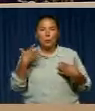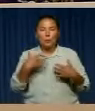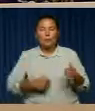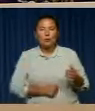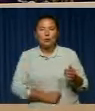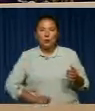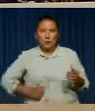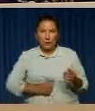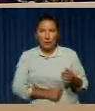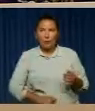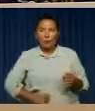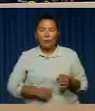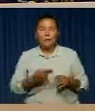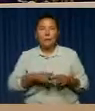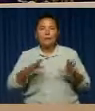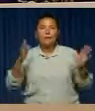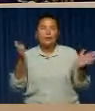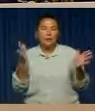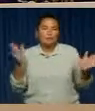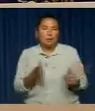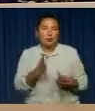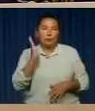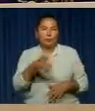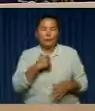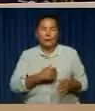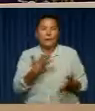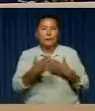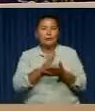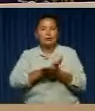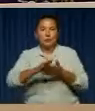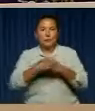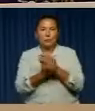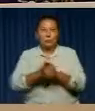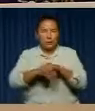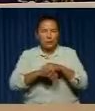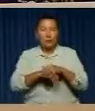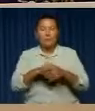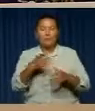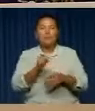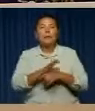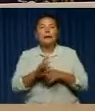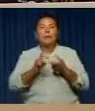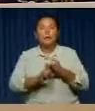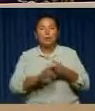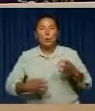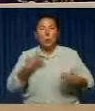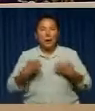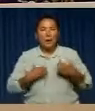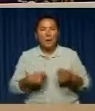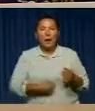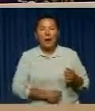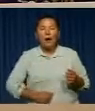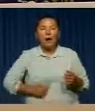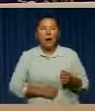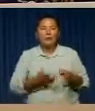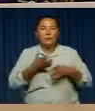болады деді. Ішек ауруы азайды ғой. Себебі біздің азаматтар жаңа жеке гигиенаны сақтап отыр. Біз коронавирустан қорғап отырық, әр ішек ауруымыз